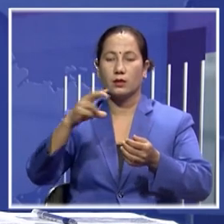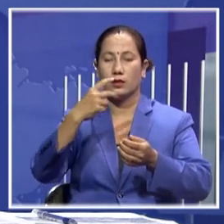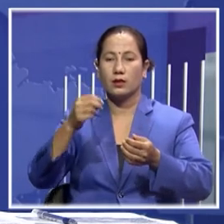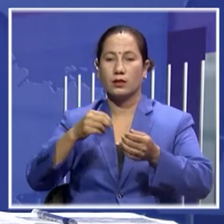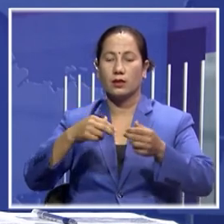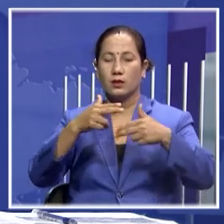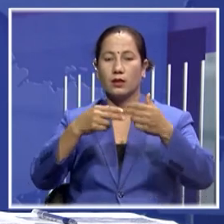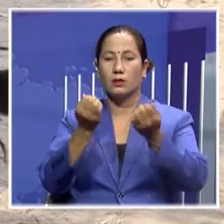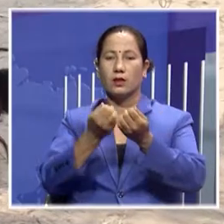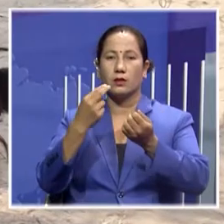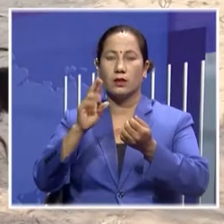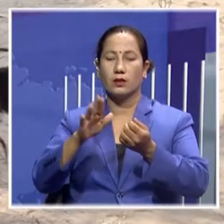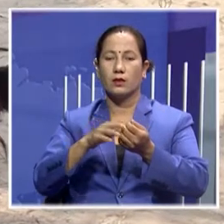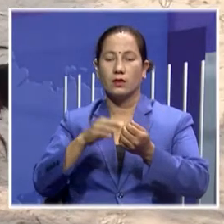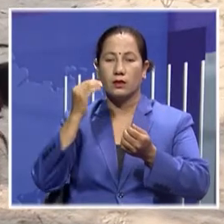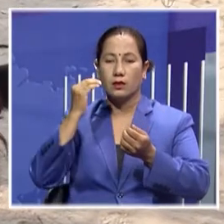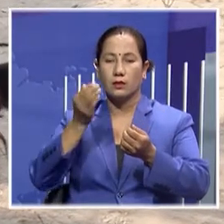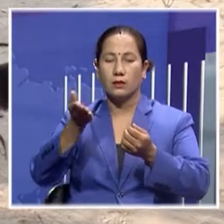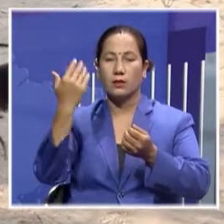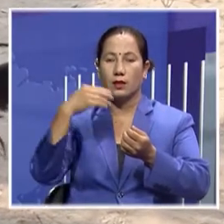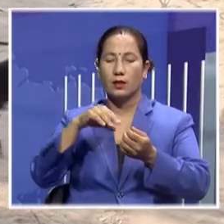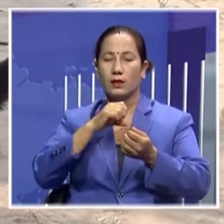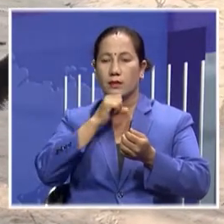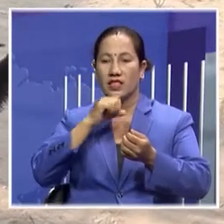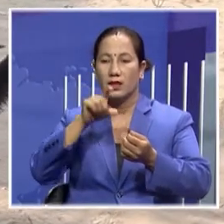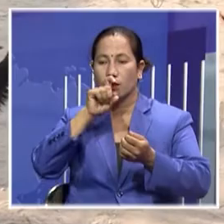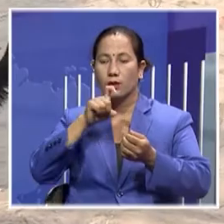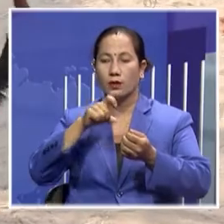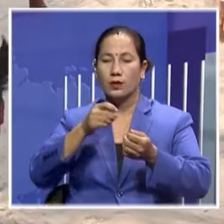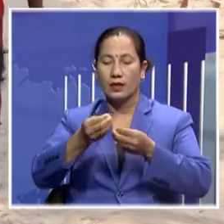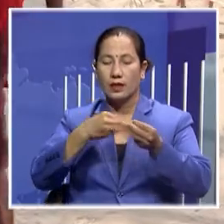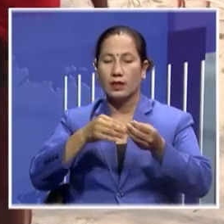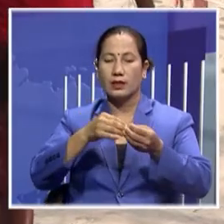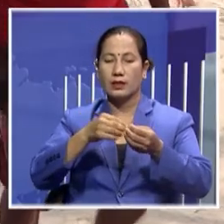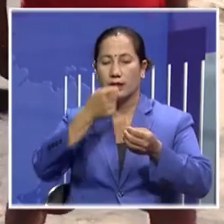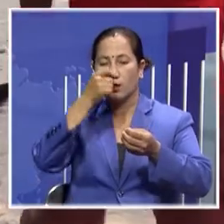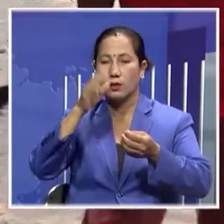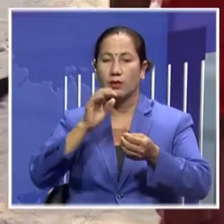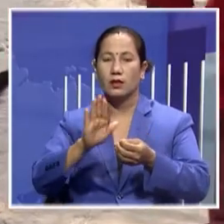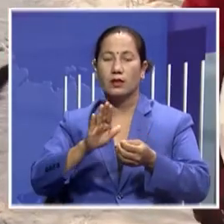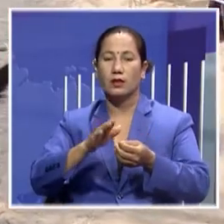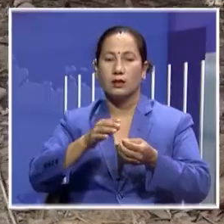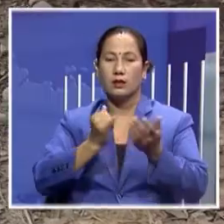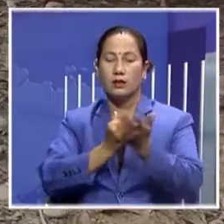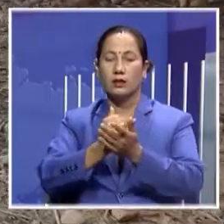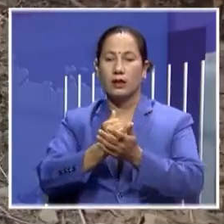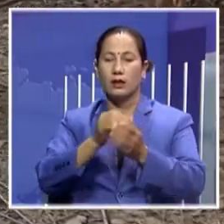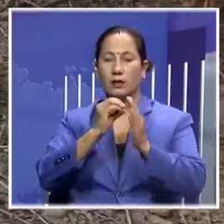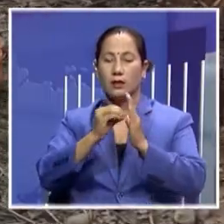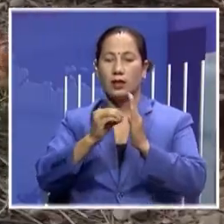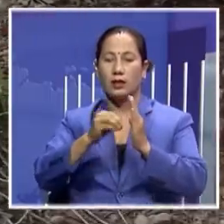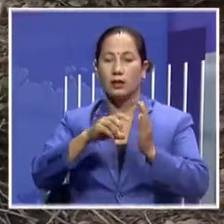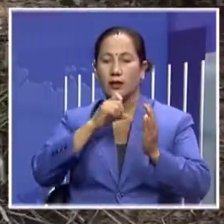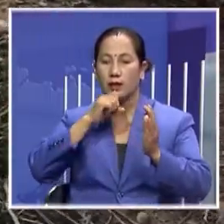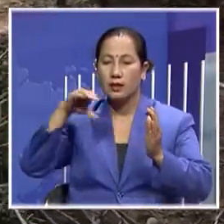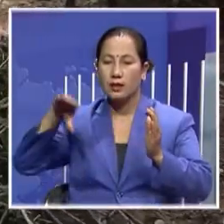बन्द भएको छ। पहिला बाख्रा र कुखुरा किन्नका लागि गाउँमा बिचौलियाहरू आउने गर्थे। किसानले पालेका खसी बोका